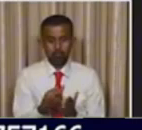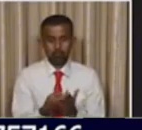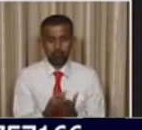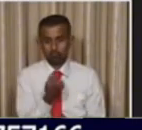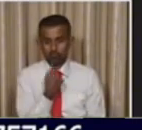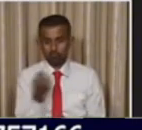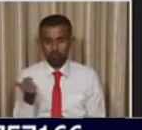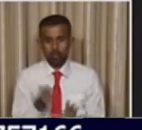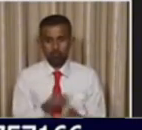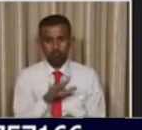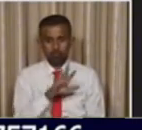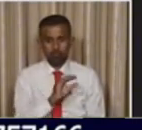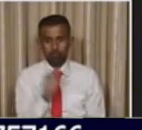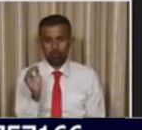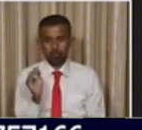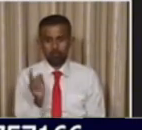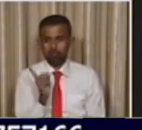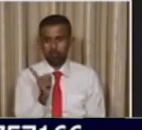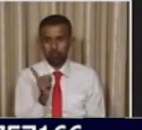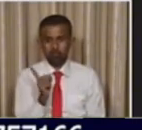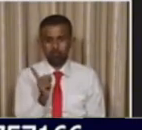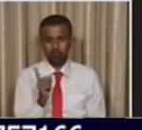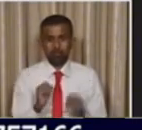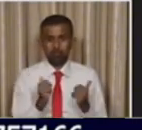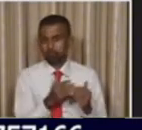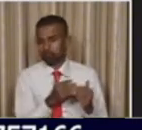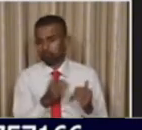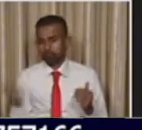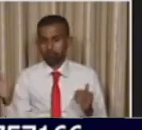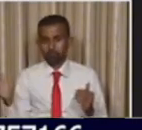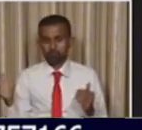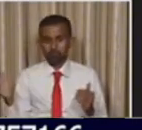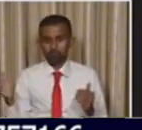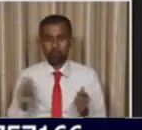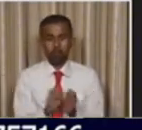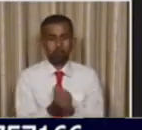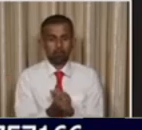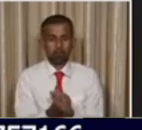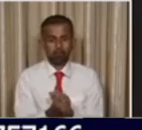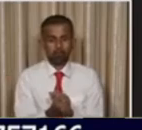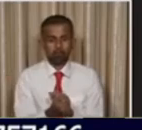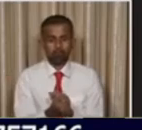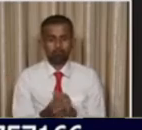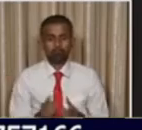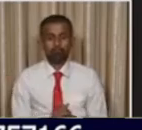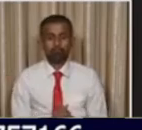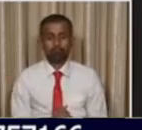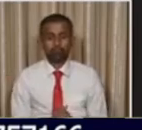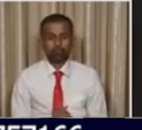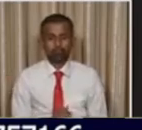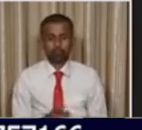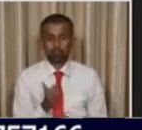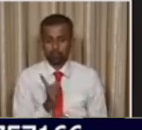නම් අවුරුදු 5කින් පස්සේ හිරදඬුවම ජීවිතාන්තය දක්වා හිරදඬුවමක් බවට පත් කරනවා. ඊළඟට ඒ